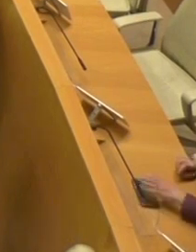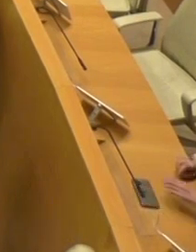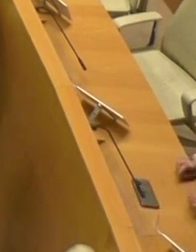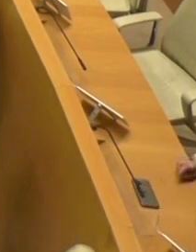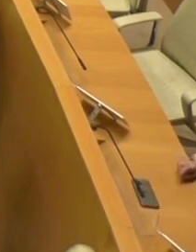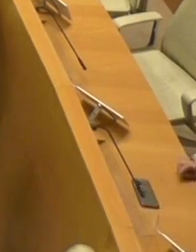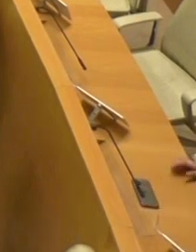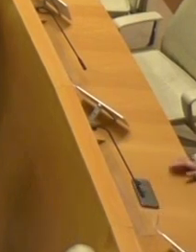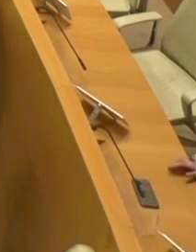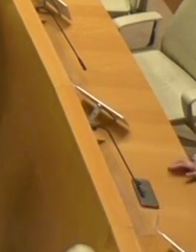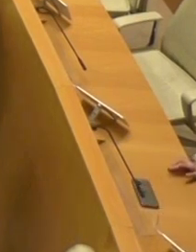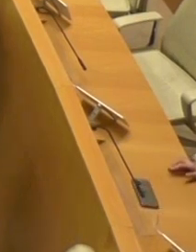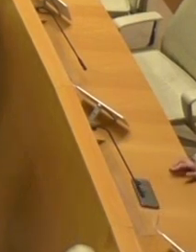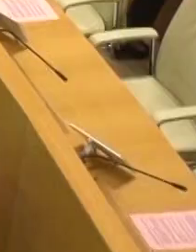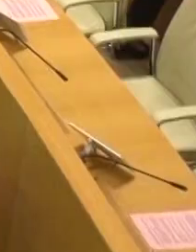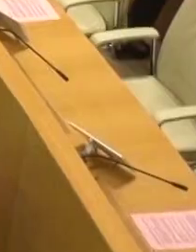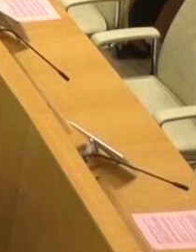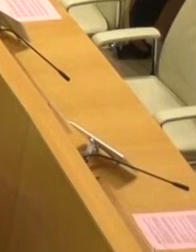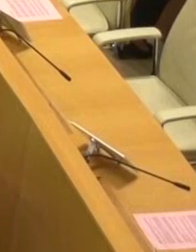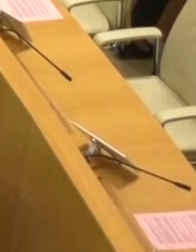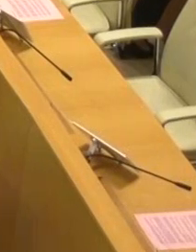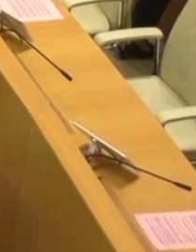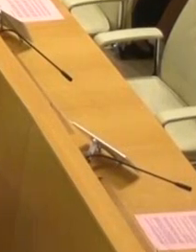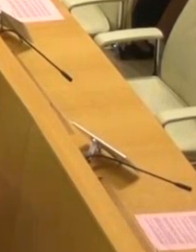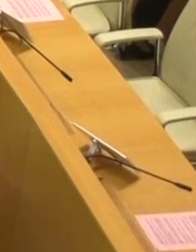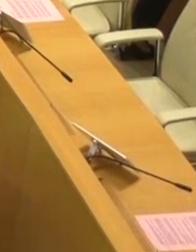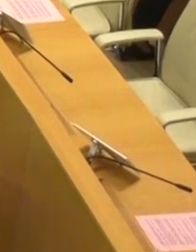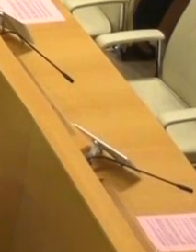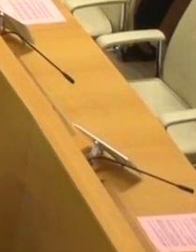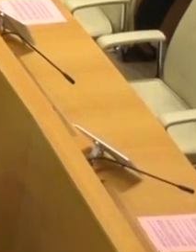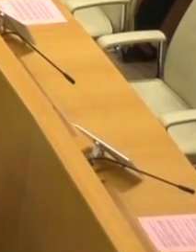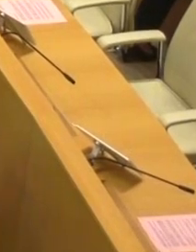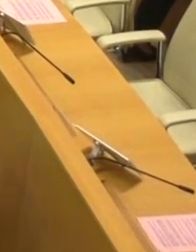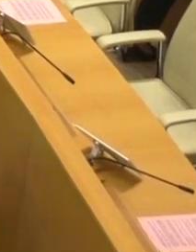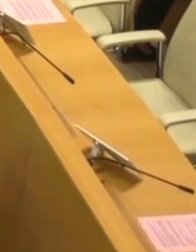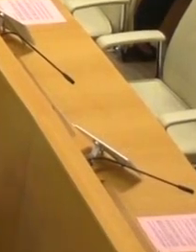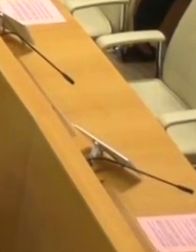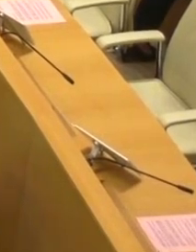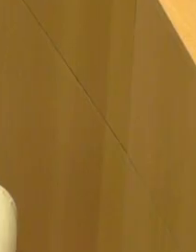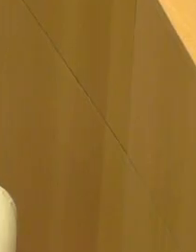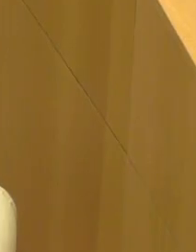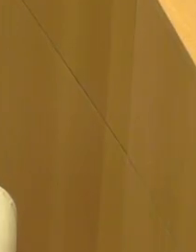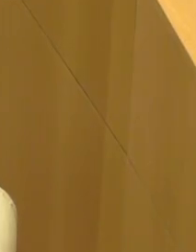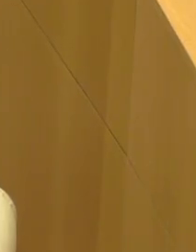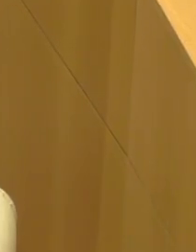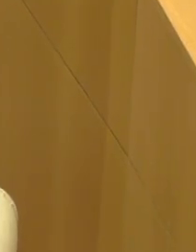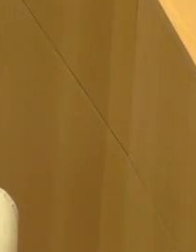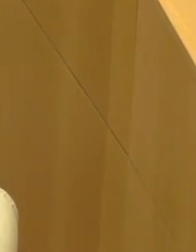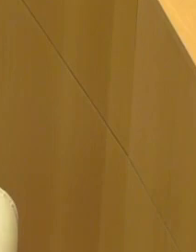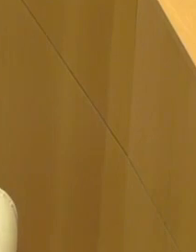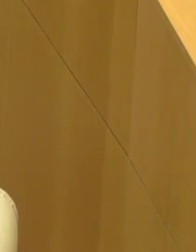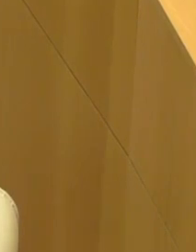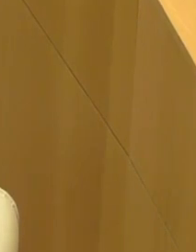მოჰყვა. საპარლამენტო უმრავლესობის დეპუტატებმა ოპონენტები პროვოკაციების მოწყობის მცდელობაში და ამბოხებული ვაგნერელების